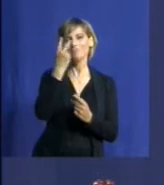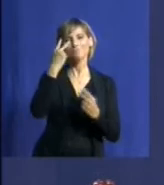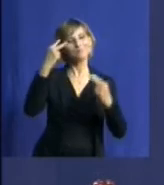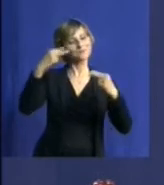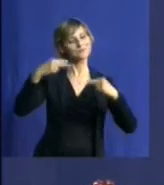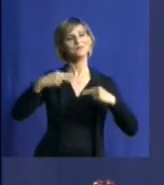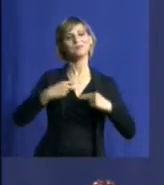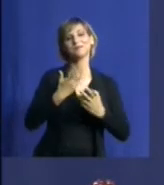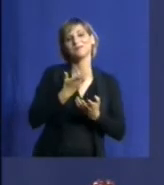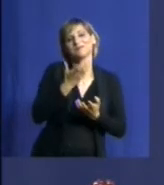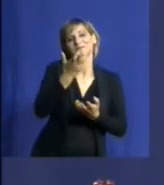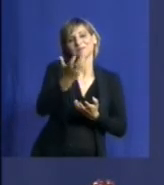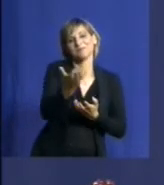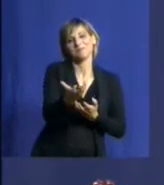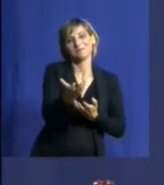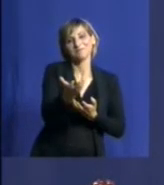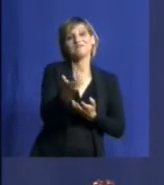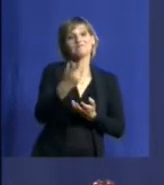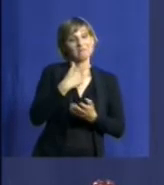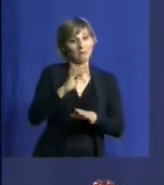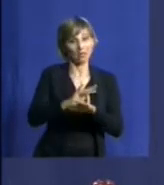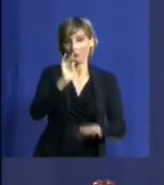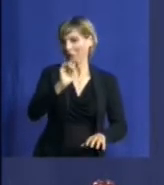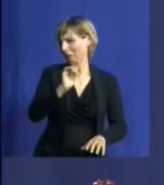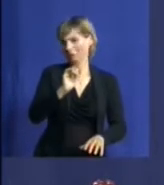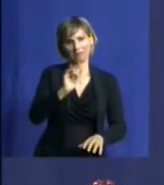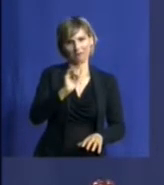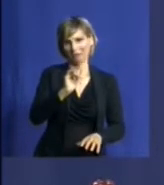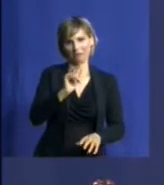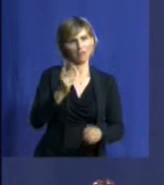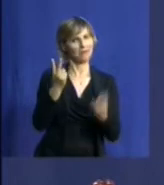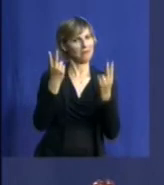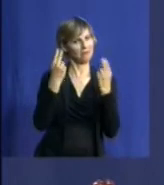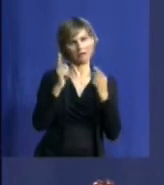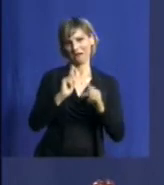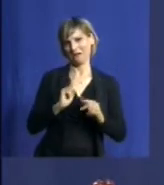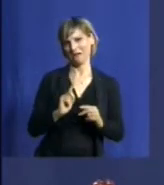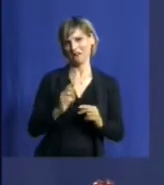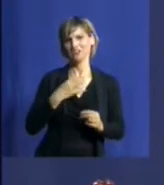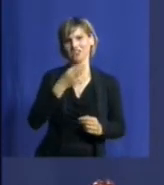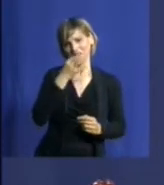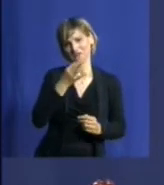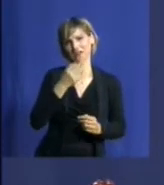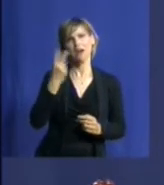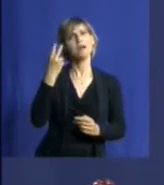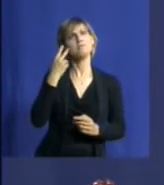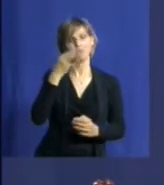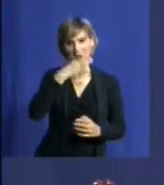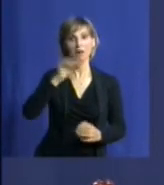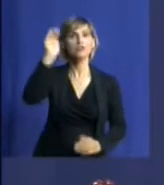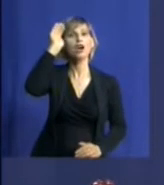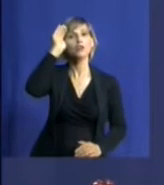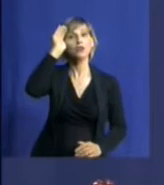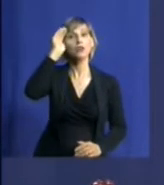lei, è una donna non arrogante, è una donna che sa ascoltare. Poi che dire, è una donna che ama